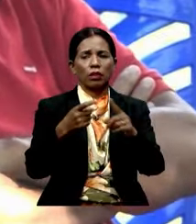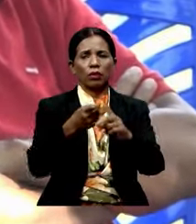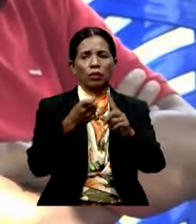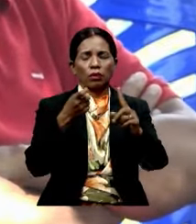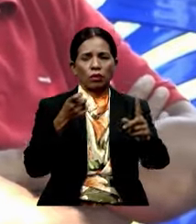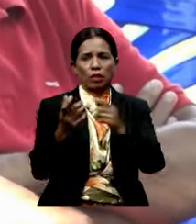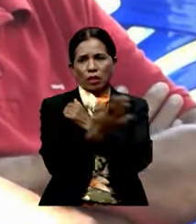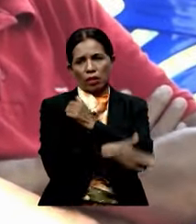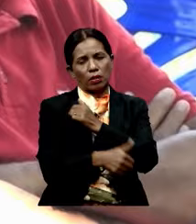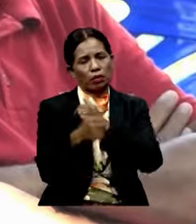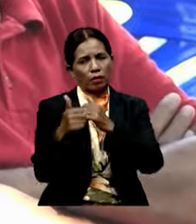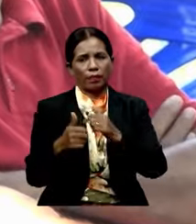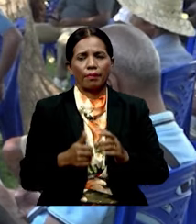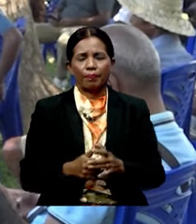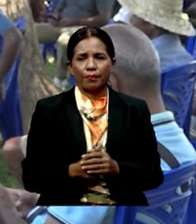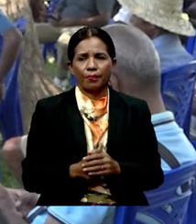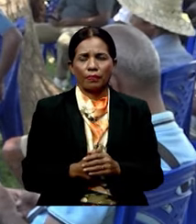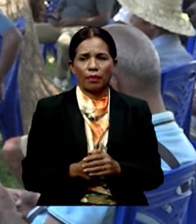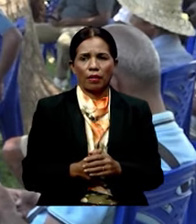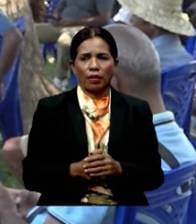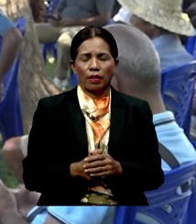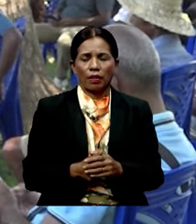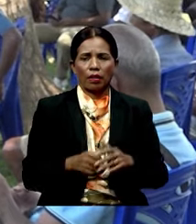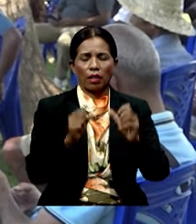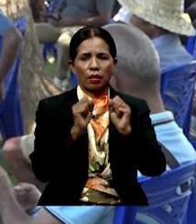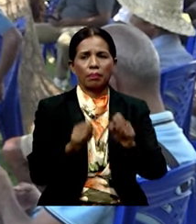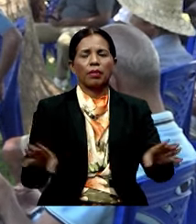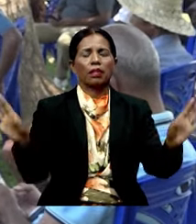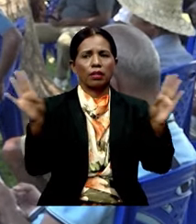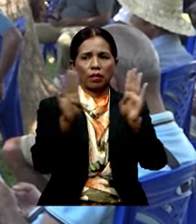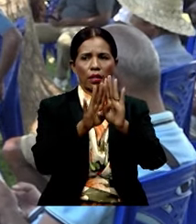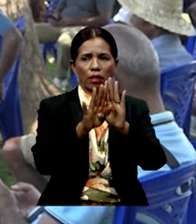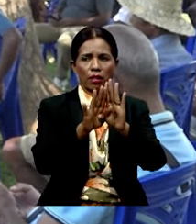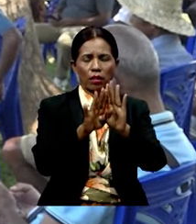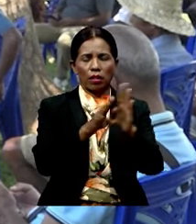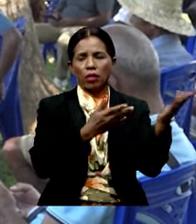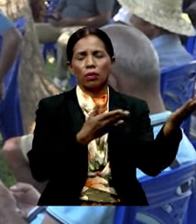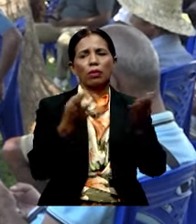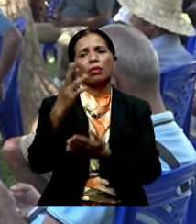itu sudah menutup impor berasnya.